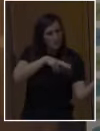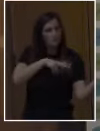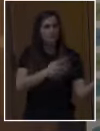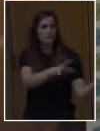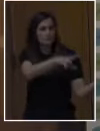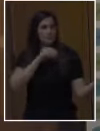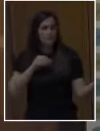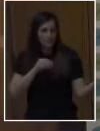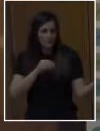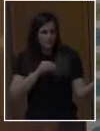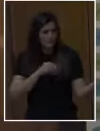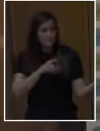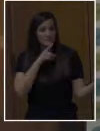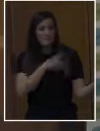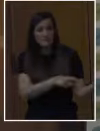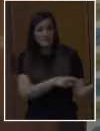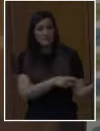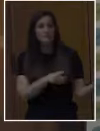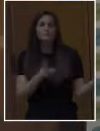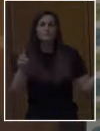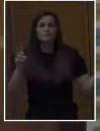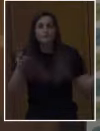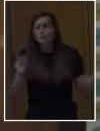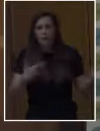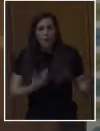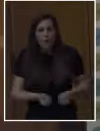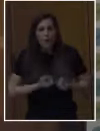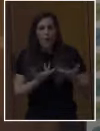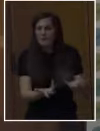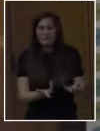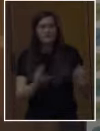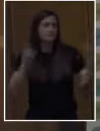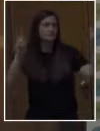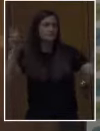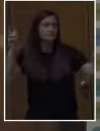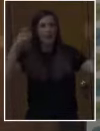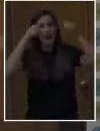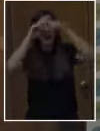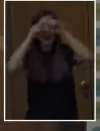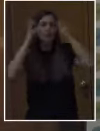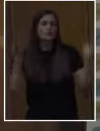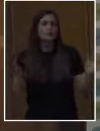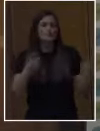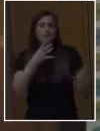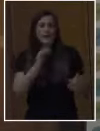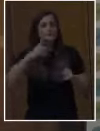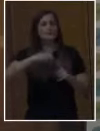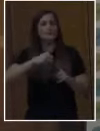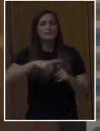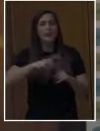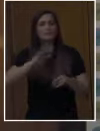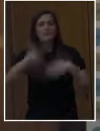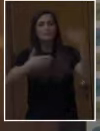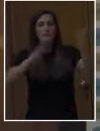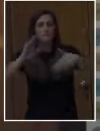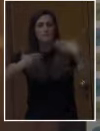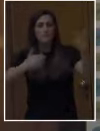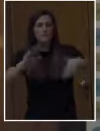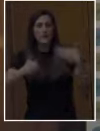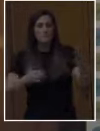εκπαίδευσης μπορεί να το παρέχει την Google. Μπορεί να το παρέχει οποιοδήποτε πληροφοριακό σύστημα. Ο δικός σας ρόλος είναι η